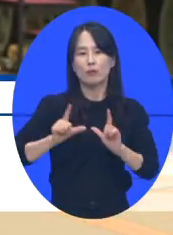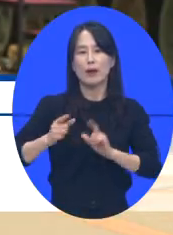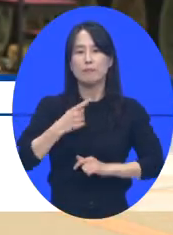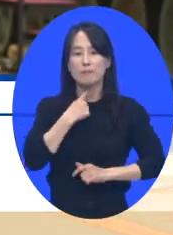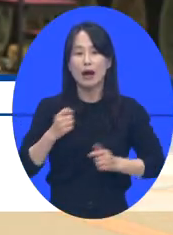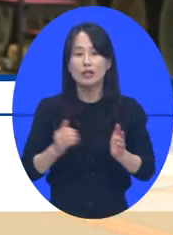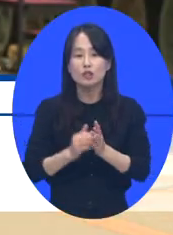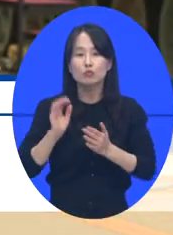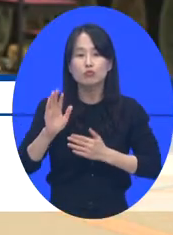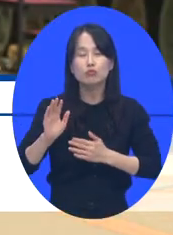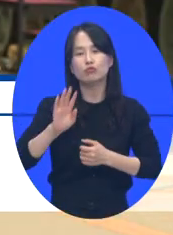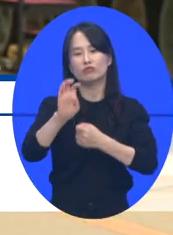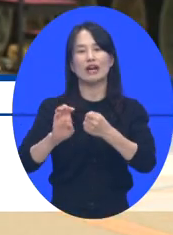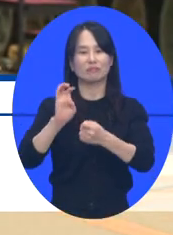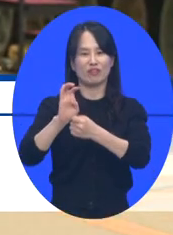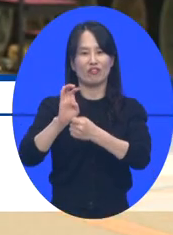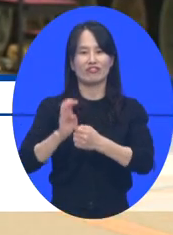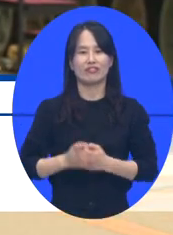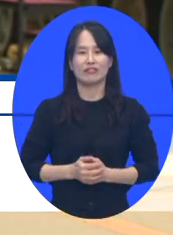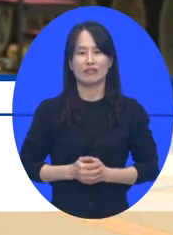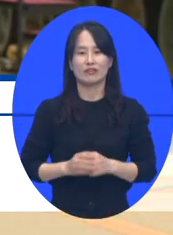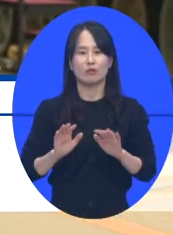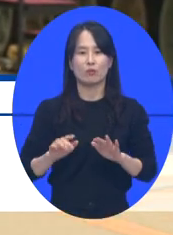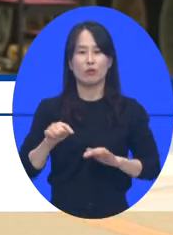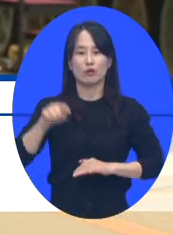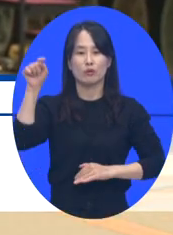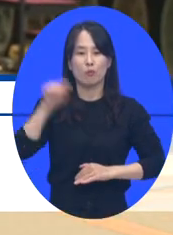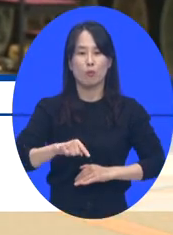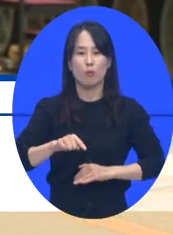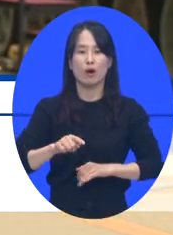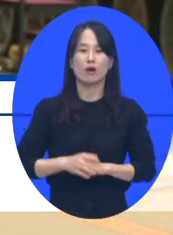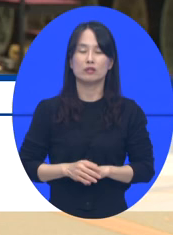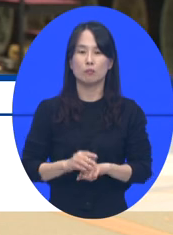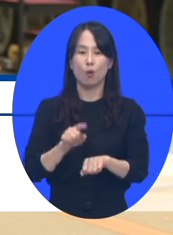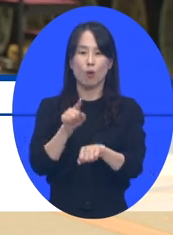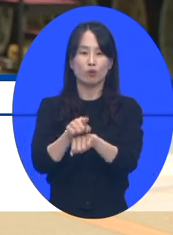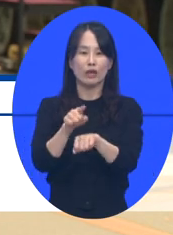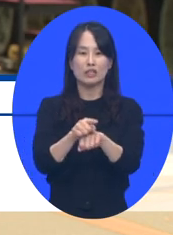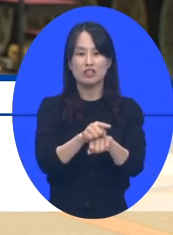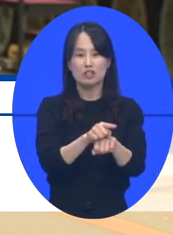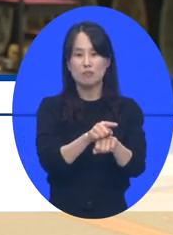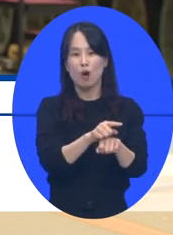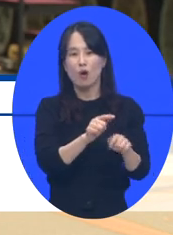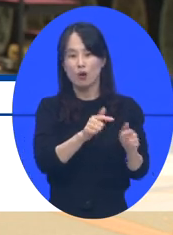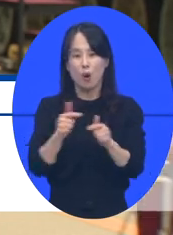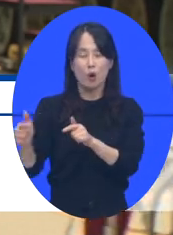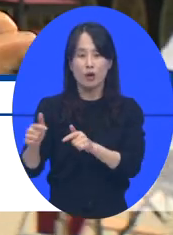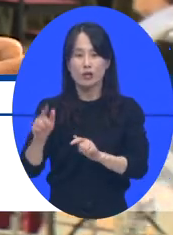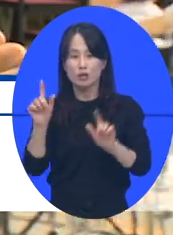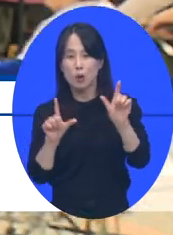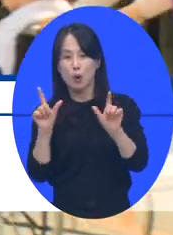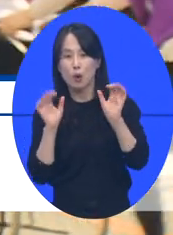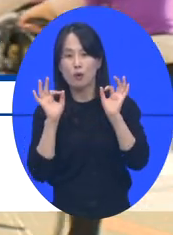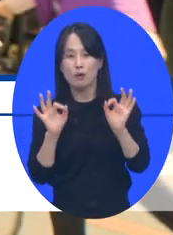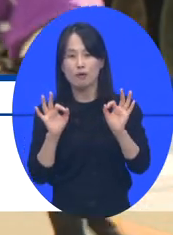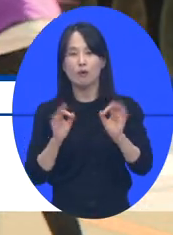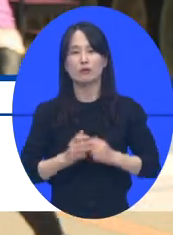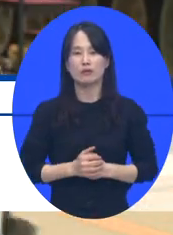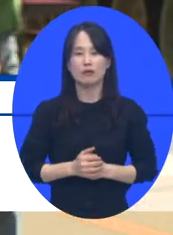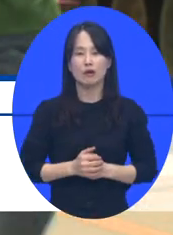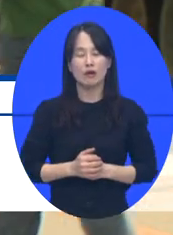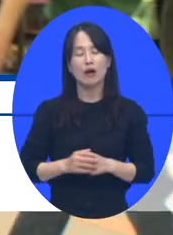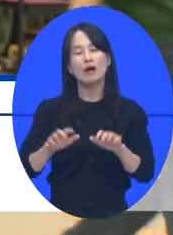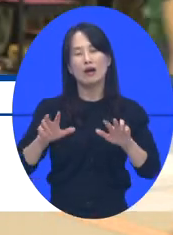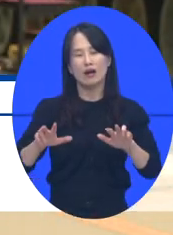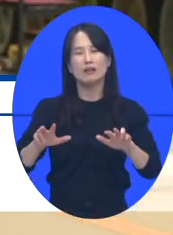군대생활을 하고 한 40년 됐는데 오늘 여기 와 가지고 탱크 장갑차